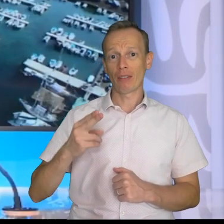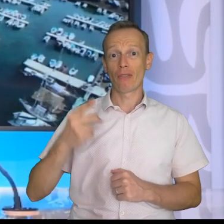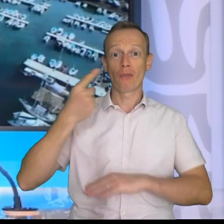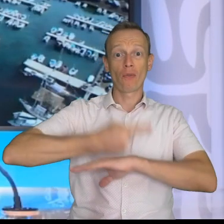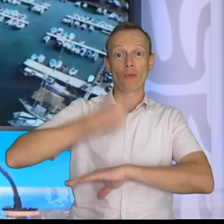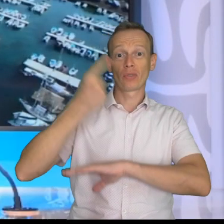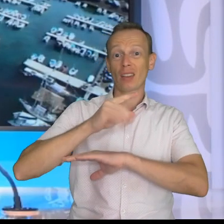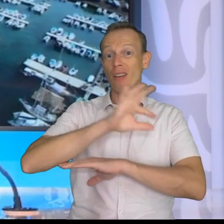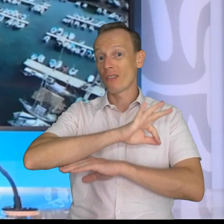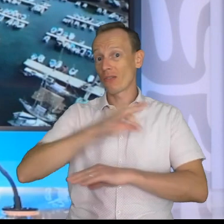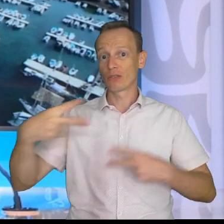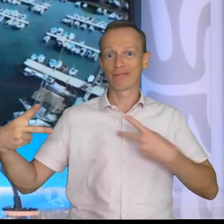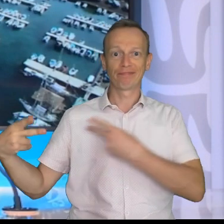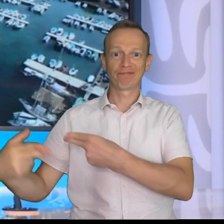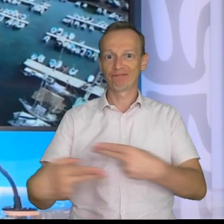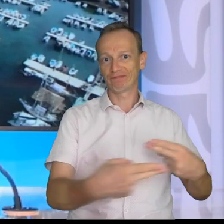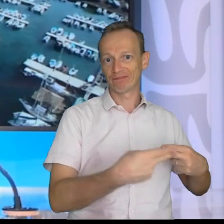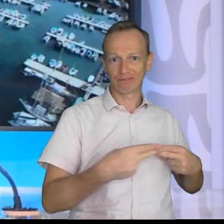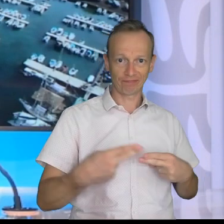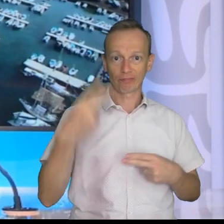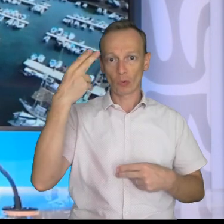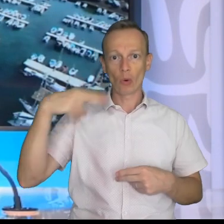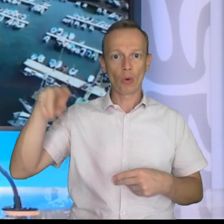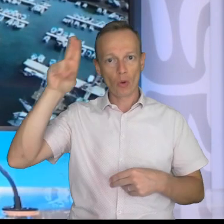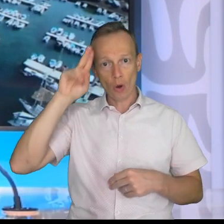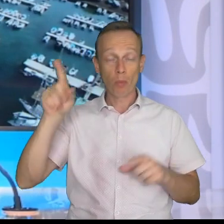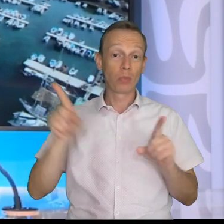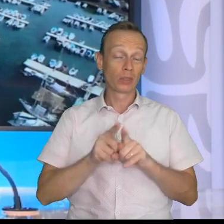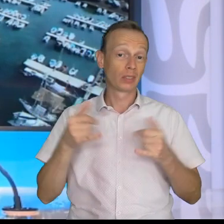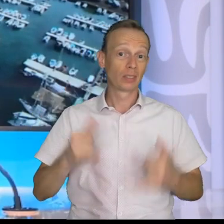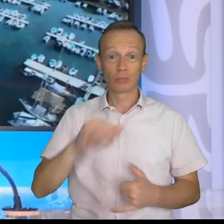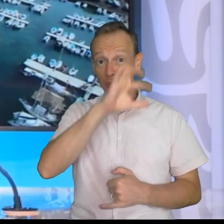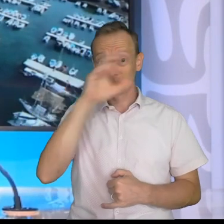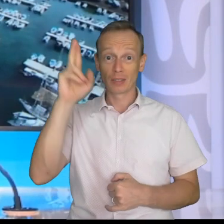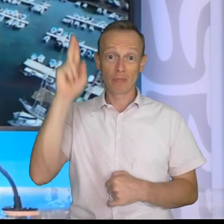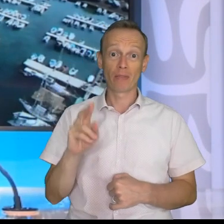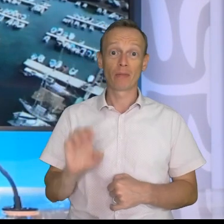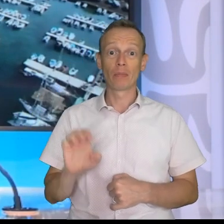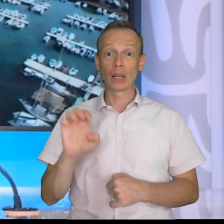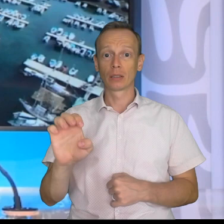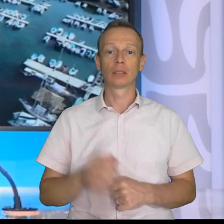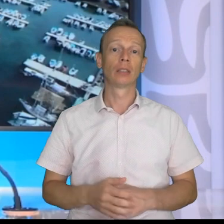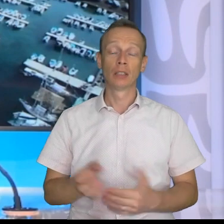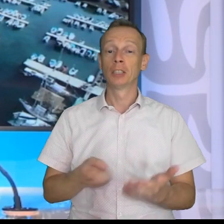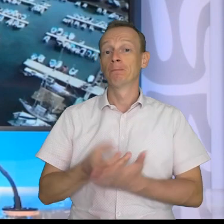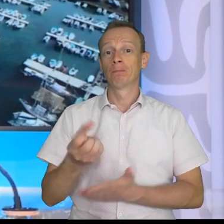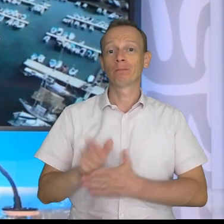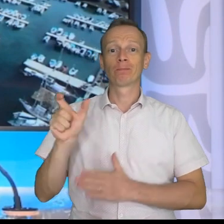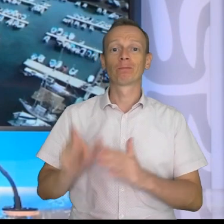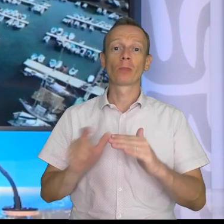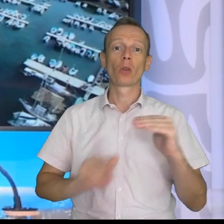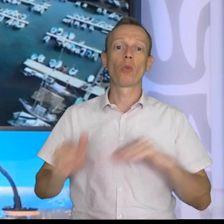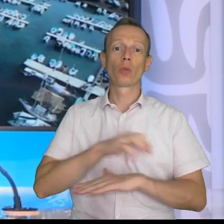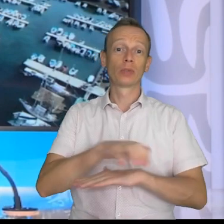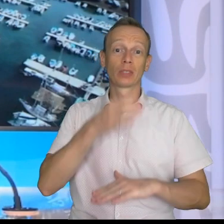frontières aux pays extérieurs à l'Union européenne. Nous serons impactés, nous en Polynésie, ce mercredi. Et dans un communiqué, le Haut